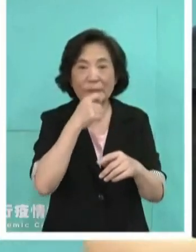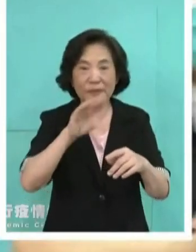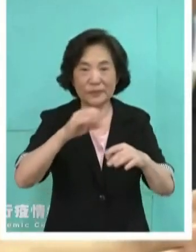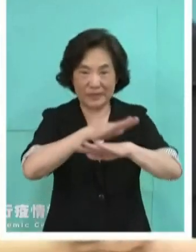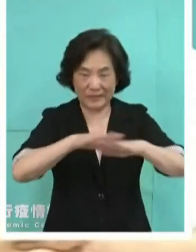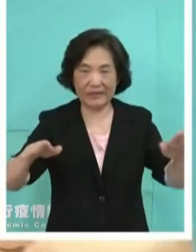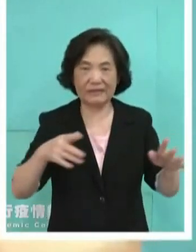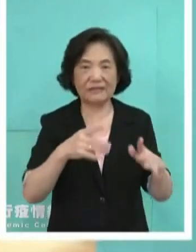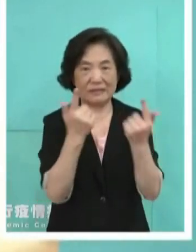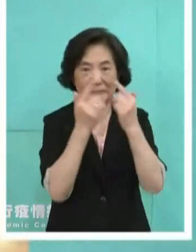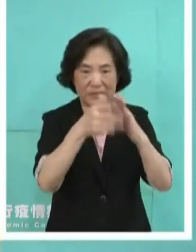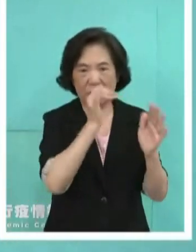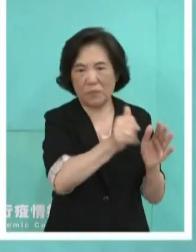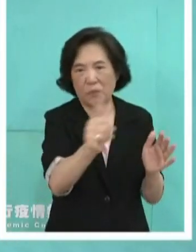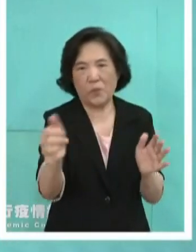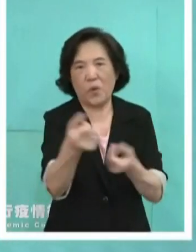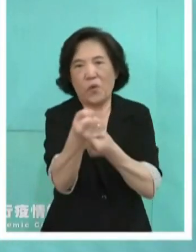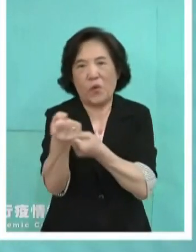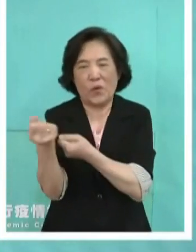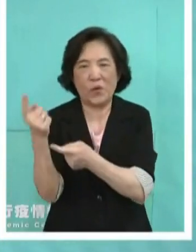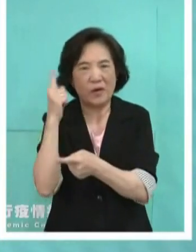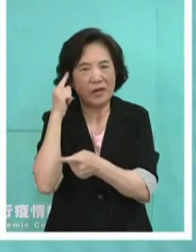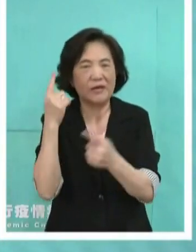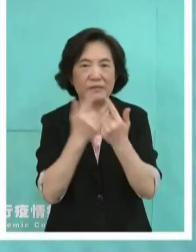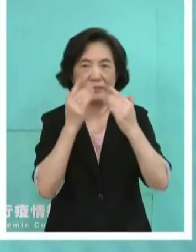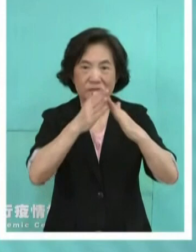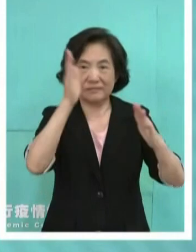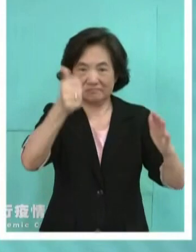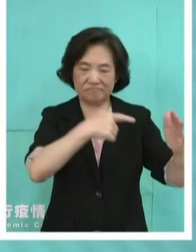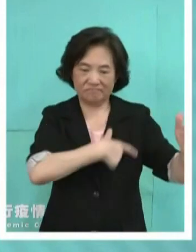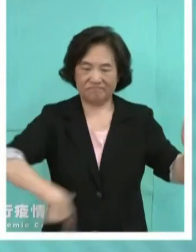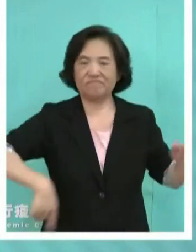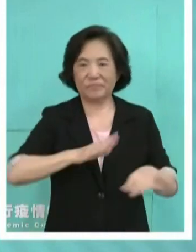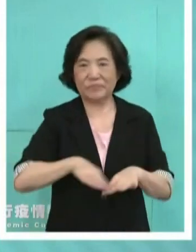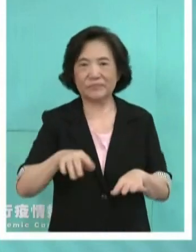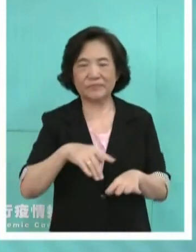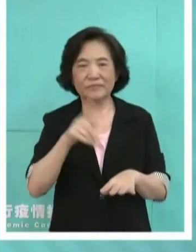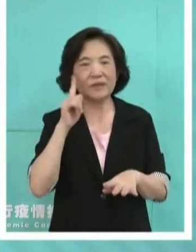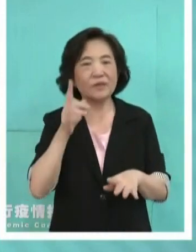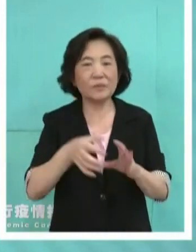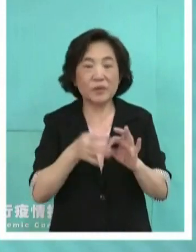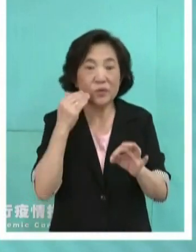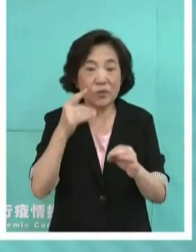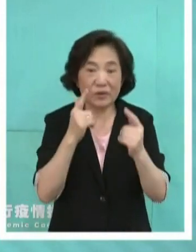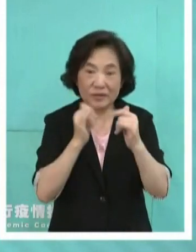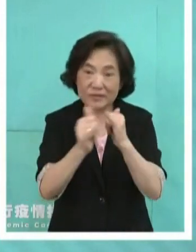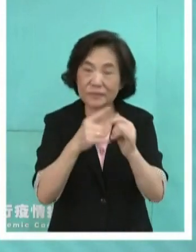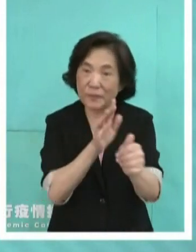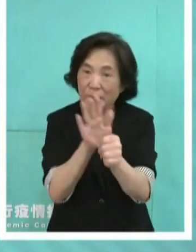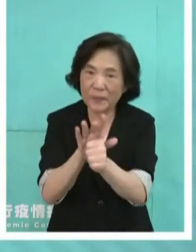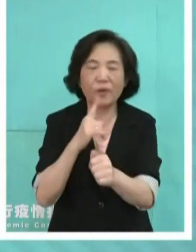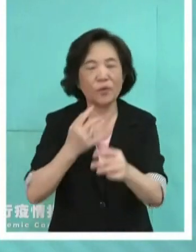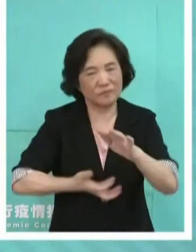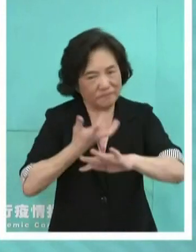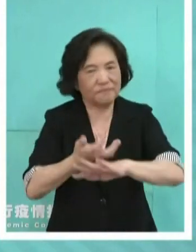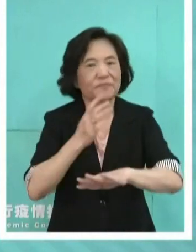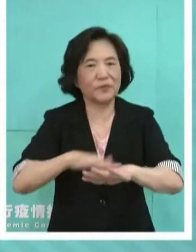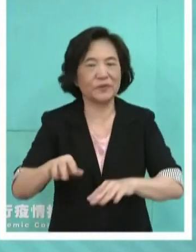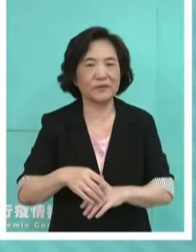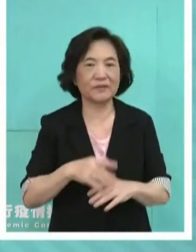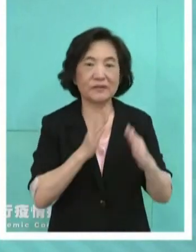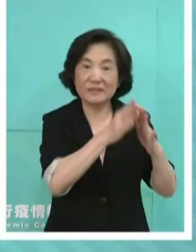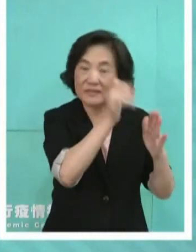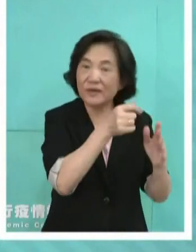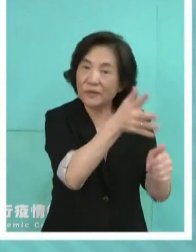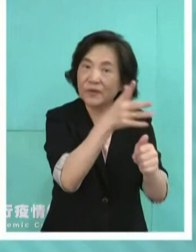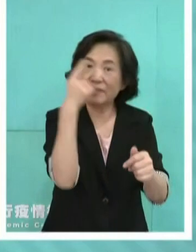在北市各地活动，也打算投入台北市长选举，提到只要是为了市民好，愿意全力以赴。请问市长在明